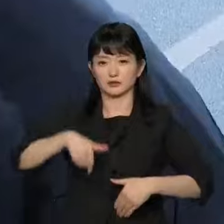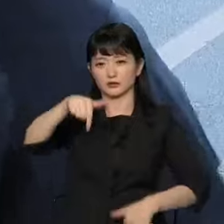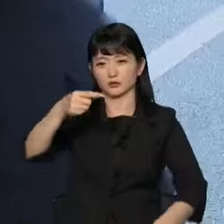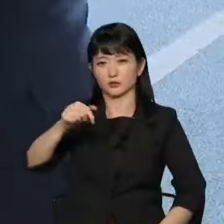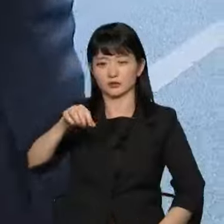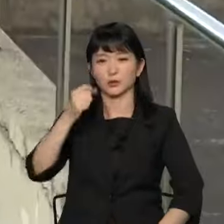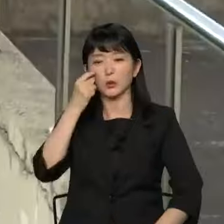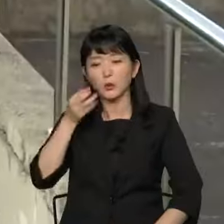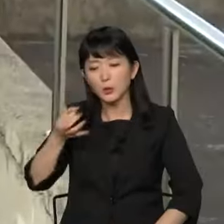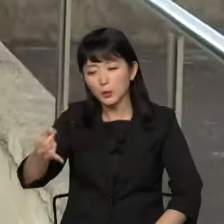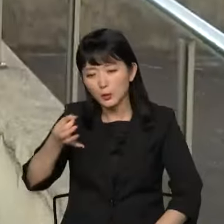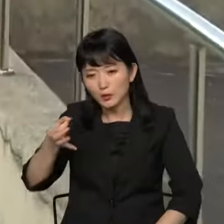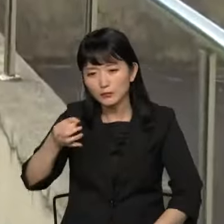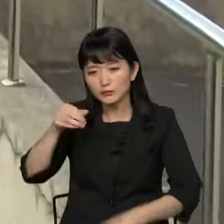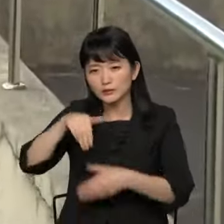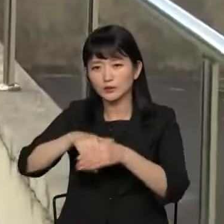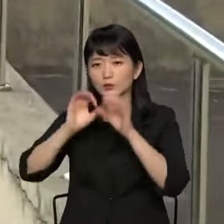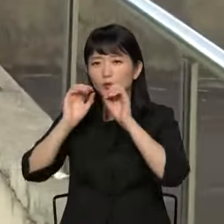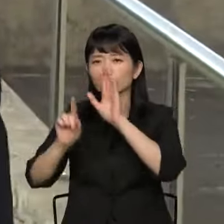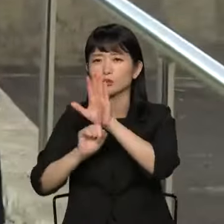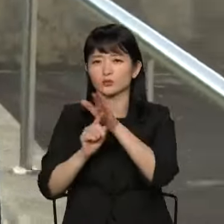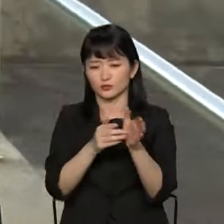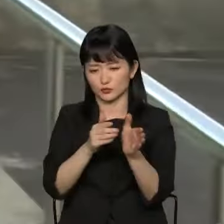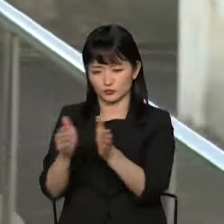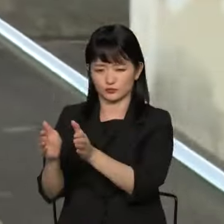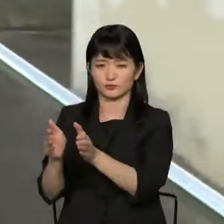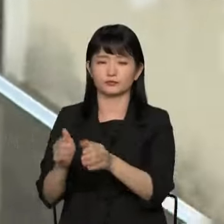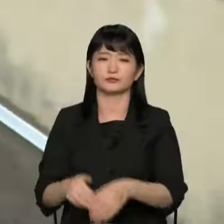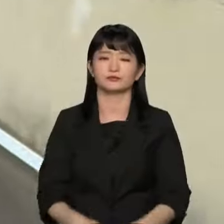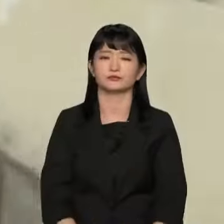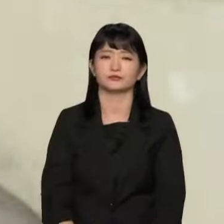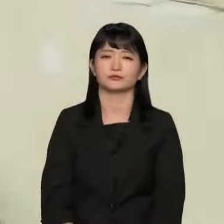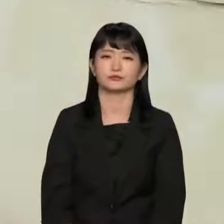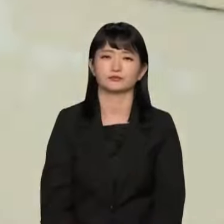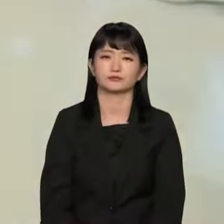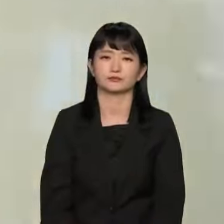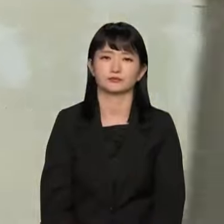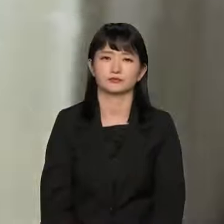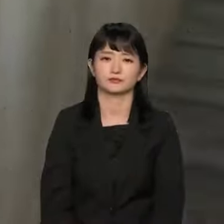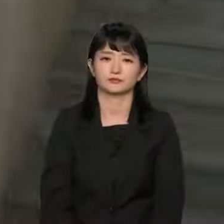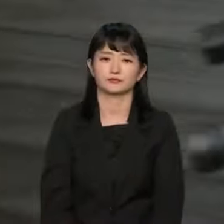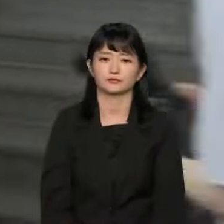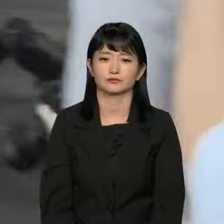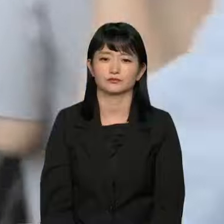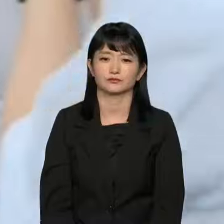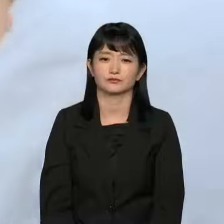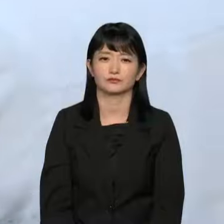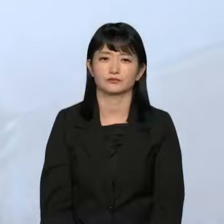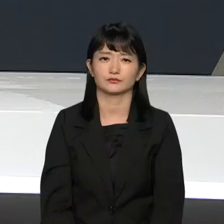살인을 시작하며 선거운동 준비에 들어갔습니다. JTBC 노진호입니다.